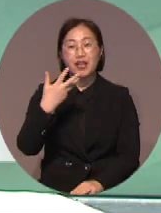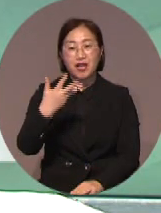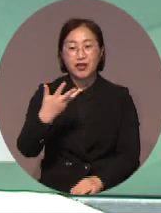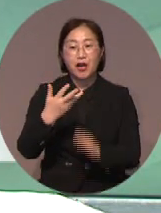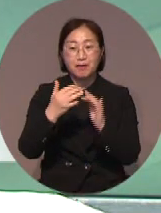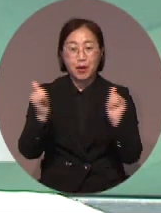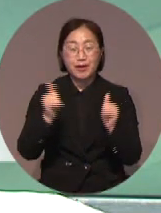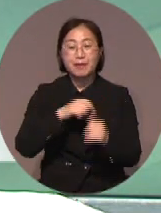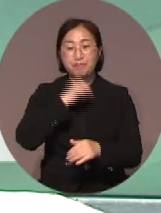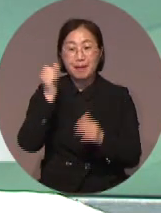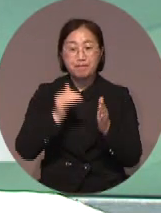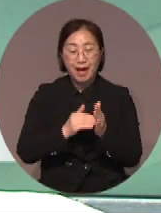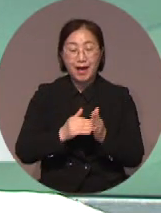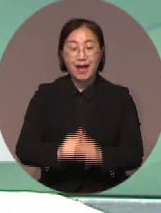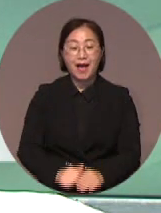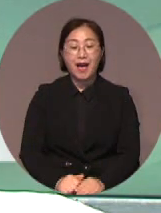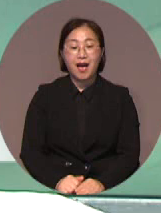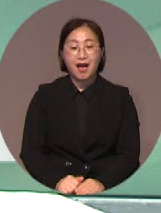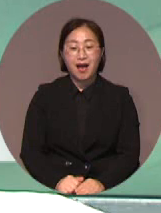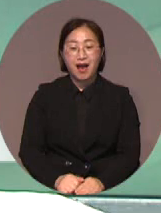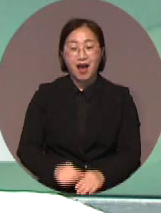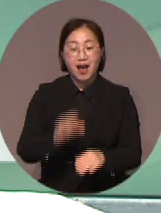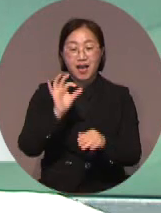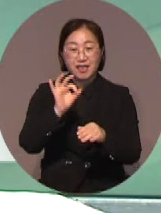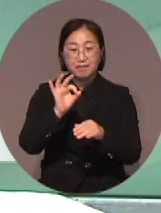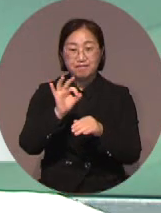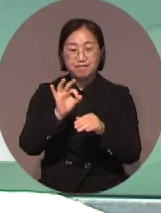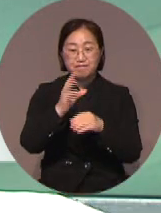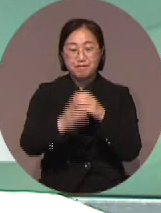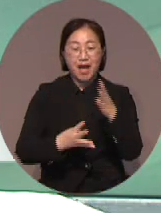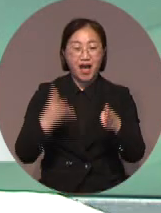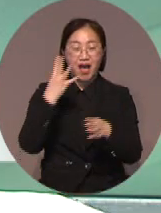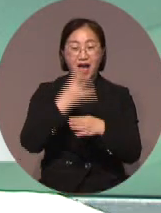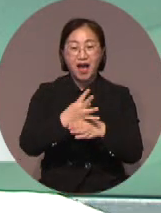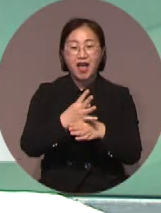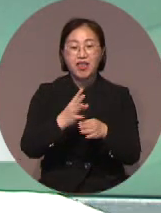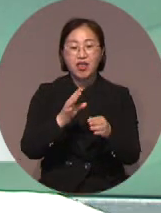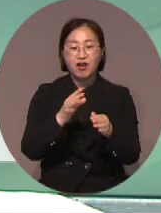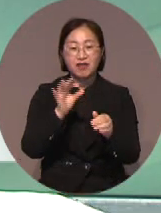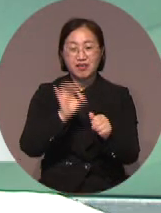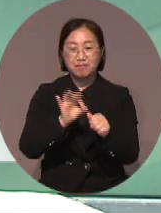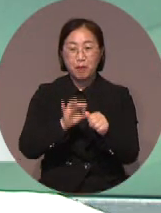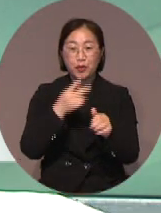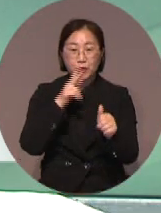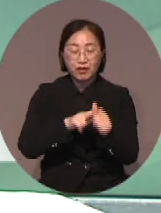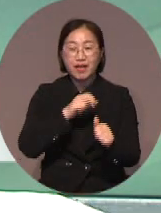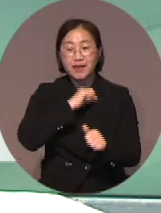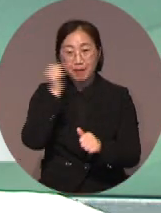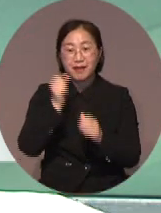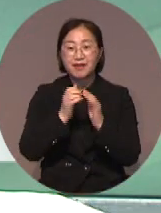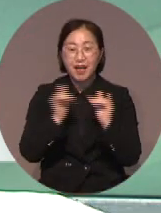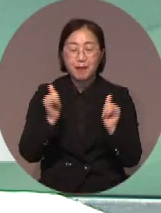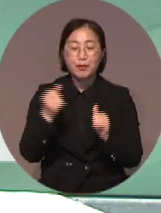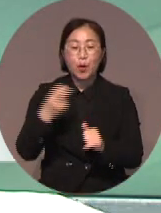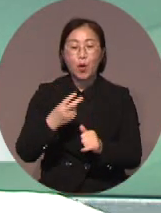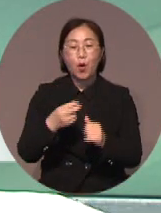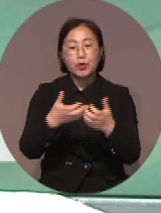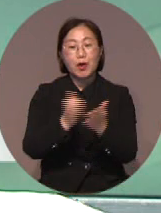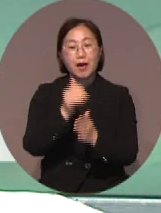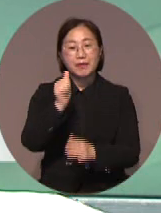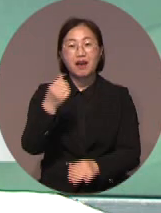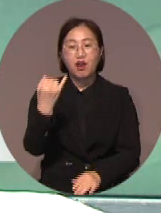13 도전에 나와서 현직을 상대로 승리를 거둔 새내기 조합장부터 지역 유일의 여성 조합장 그리고